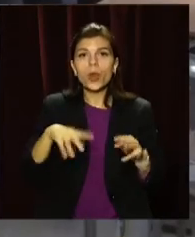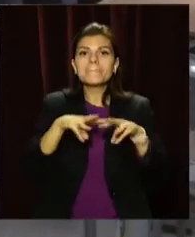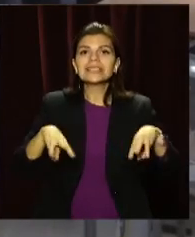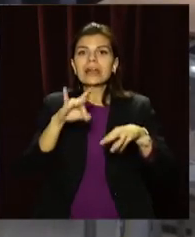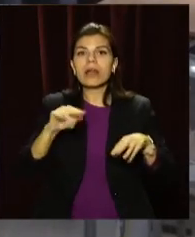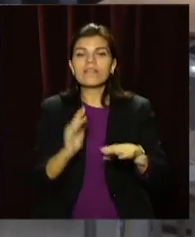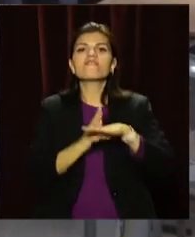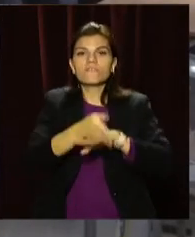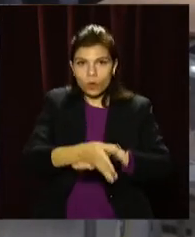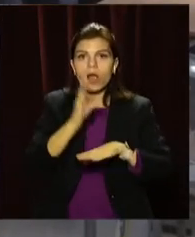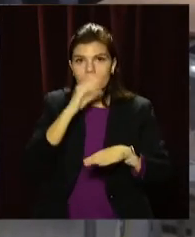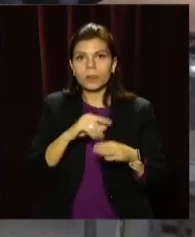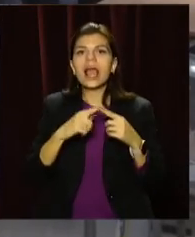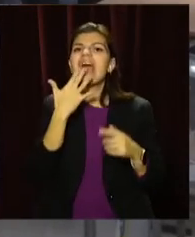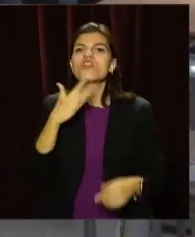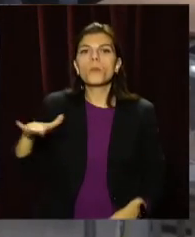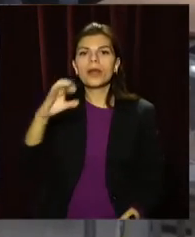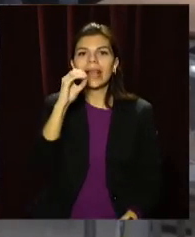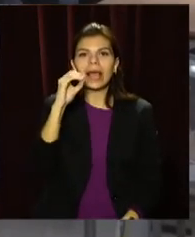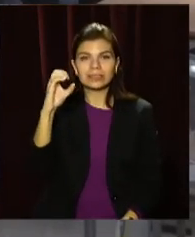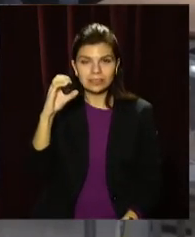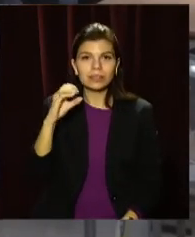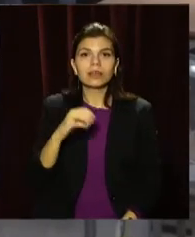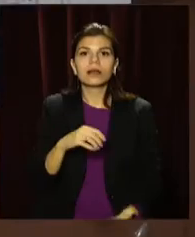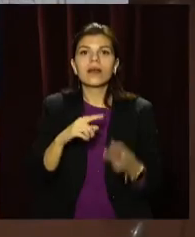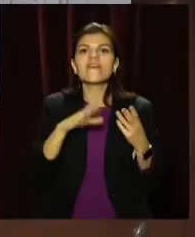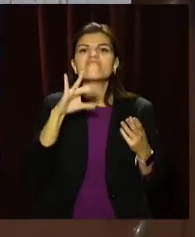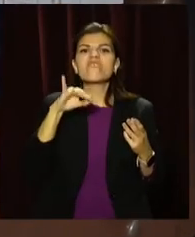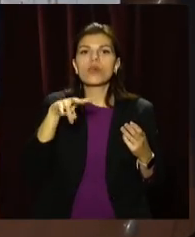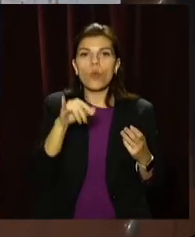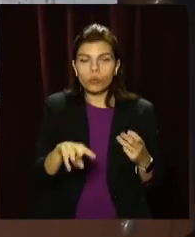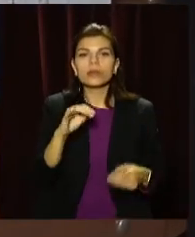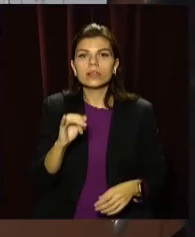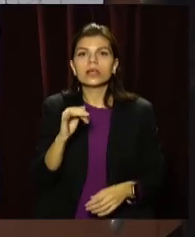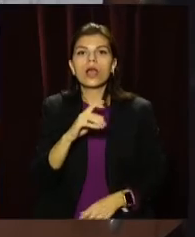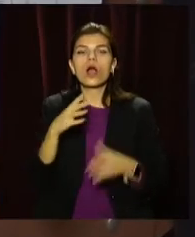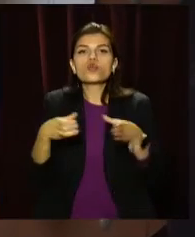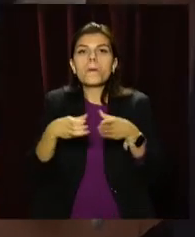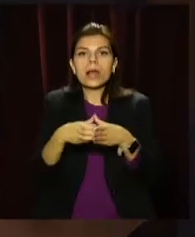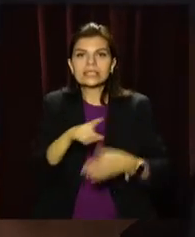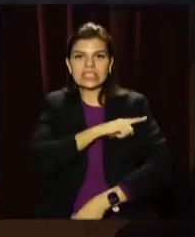міськради проходять представники Європейської солідарності, блоку «Вілкула» та громадської сили.